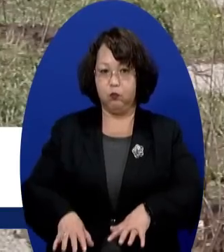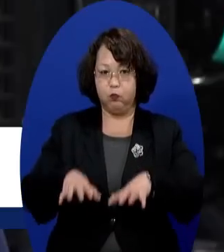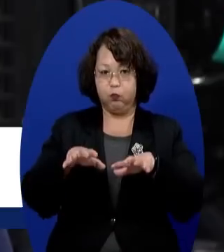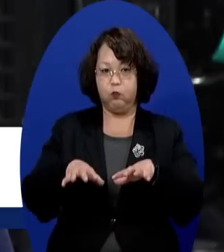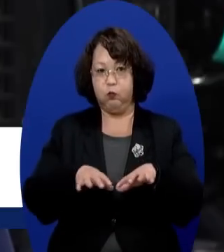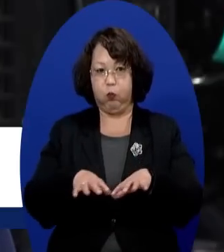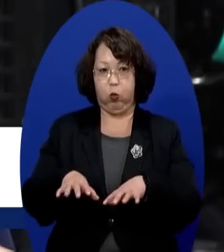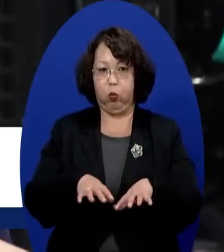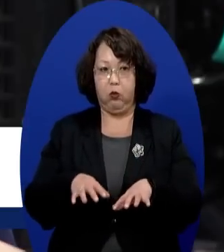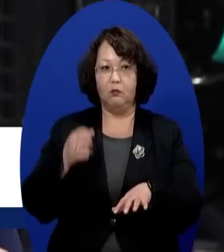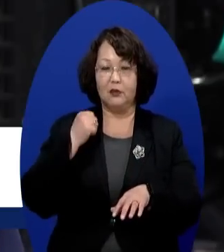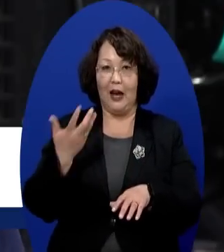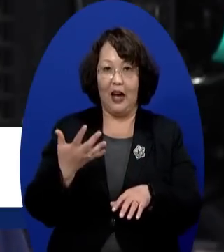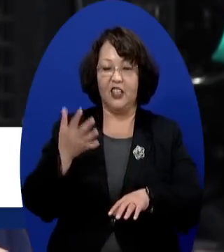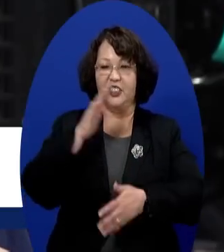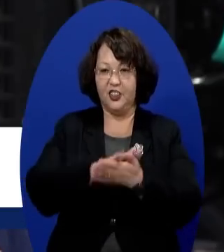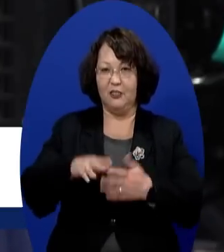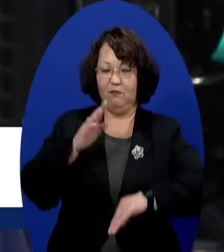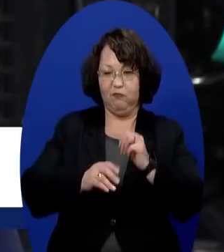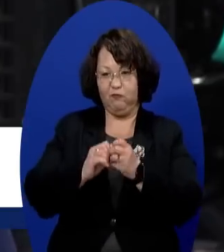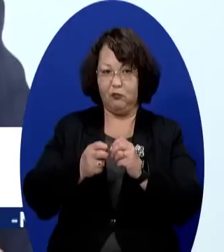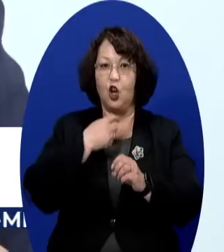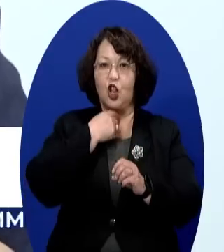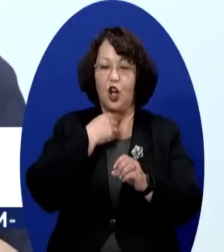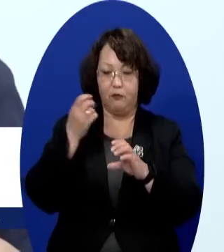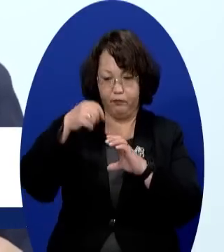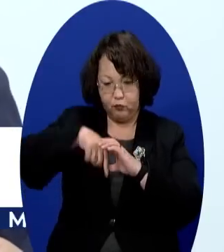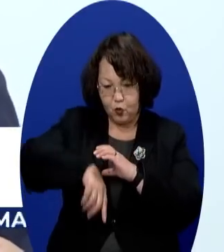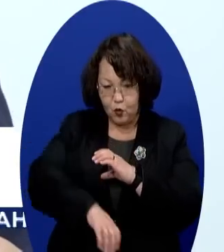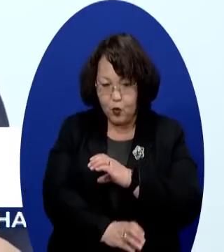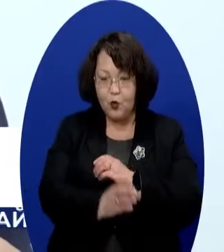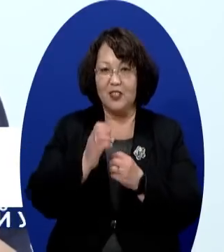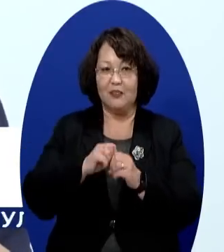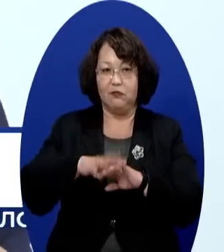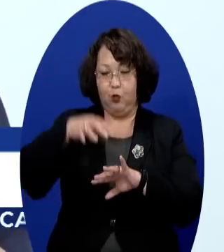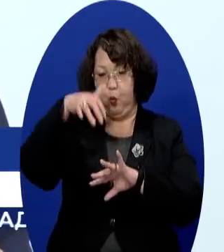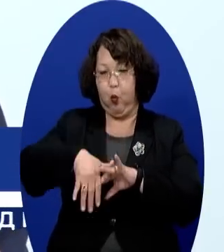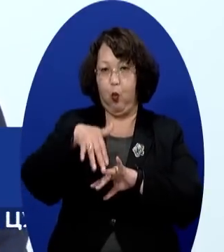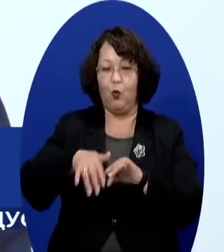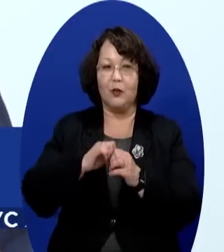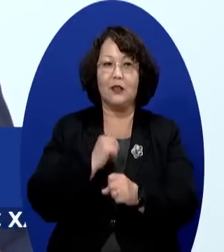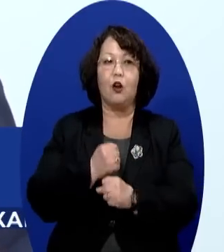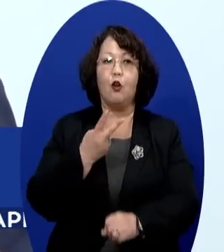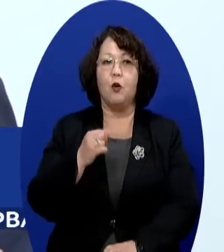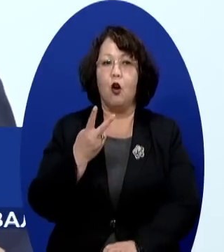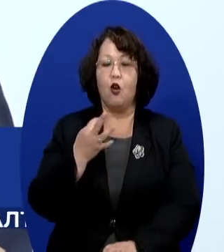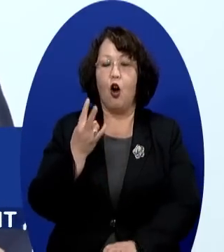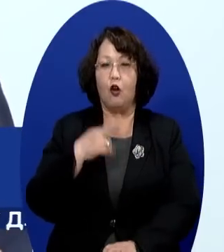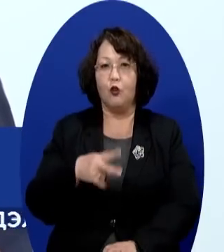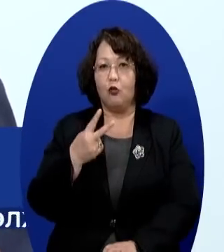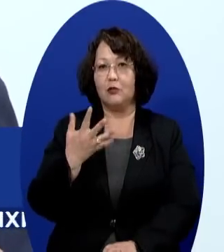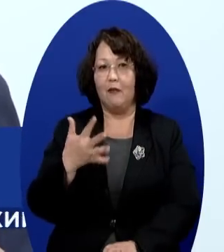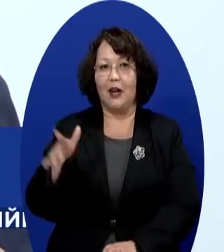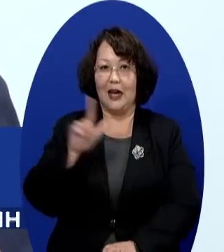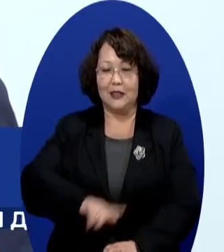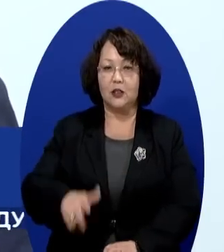шинээр шугам хоолой ус зайлуулах хөсрэлтийн ажлыг бол хийж гүцэтгэдэг. 2020 оны судалгаагаар нийтдээ нийслэлийн хэмжээнд 25 байршилд